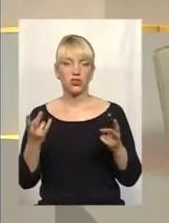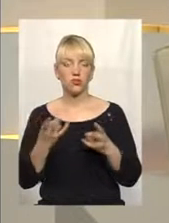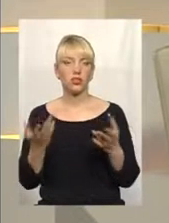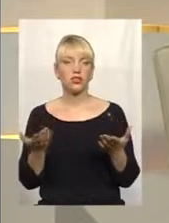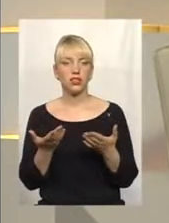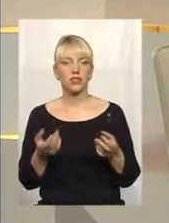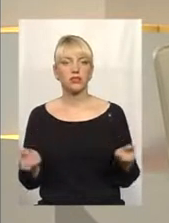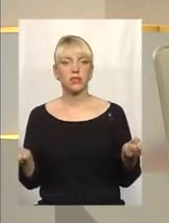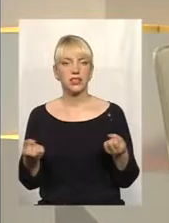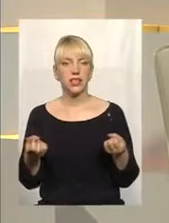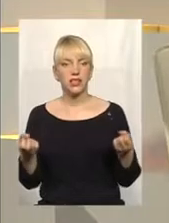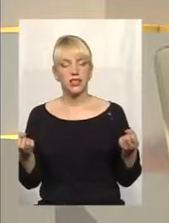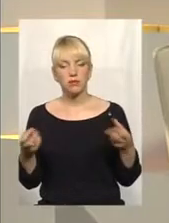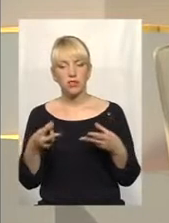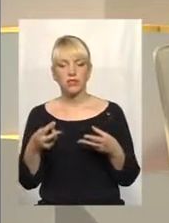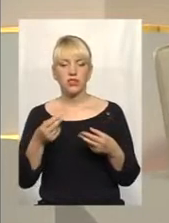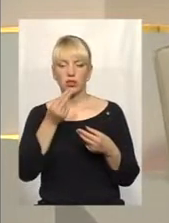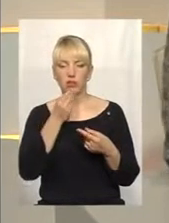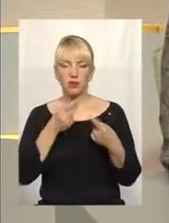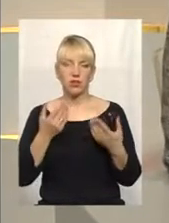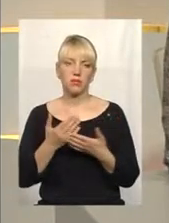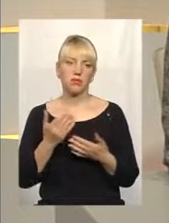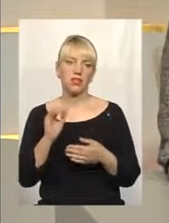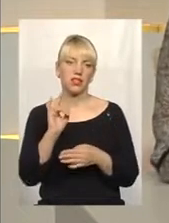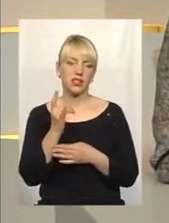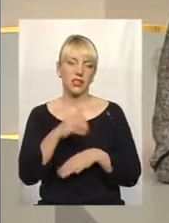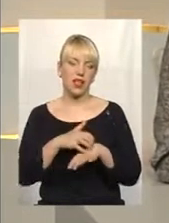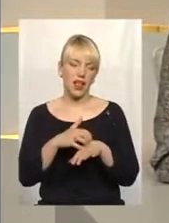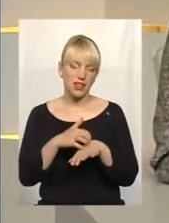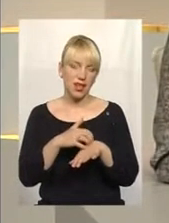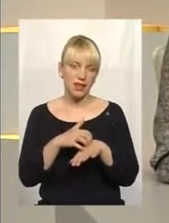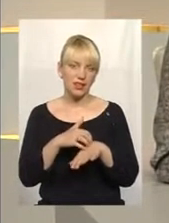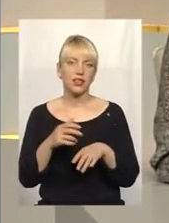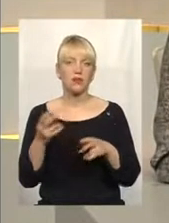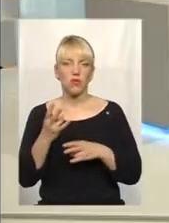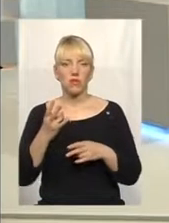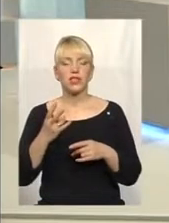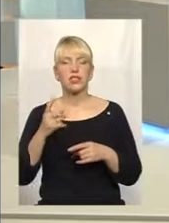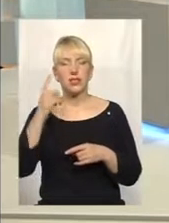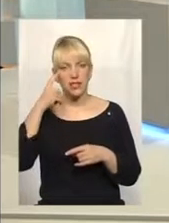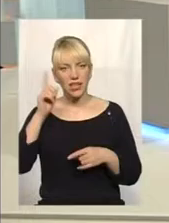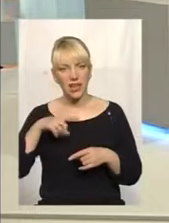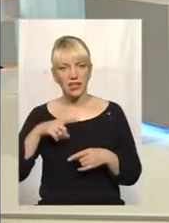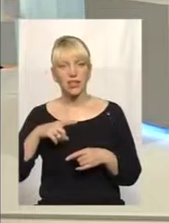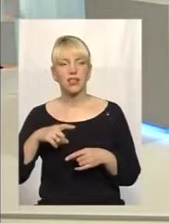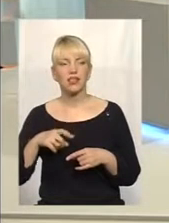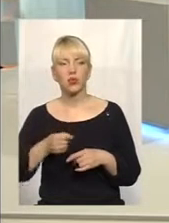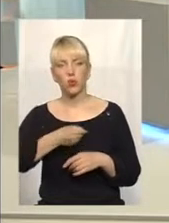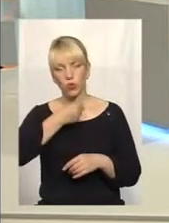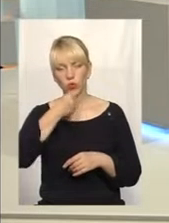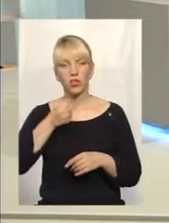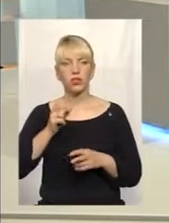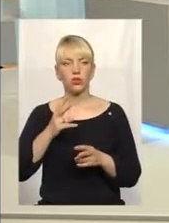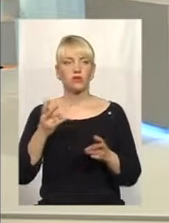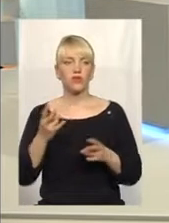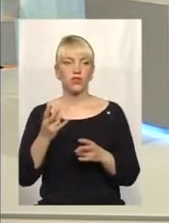якісь специфічні препарати, якщо це дитина алергіка або будь-що інше, про це обов'язково мають знати дорослі, хто